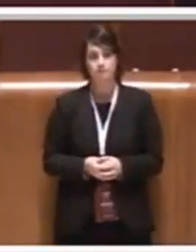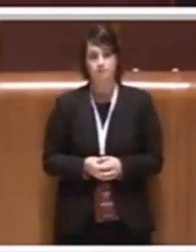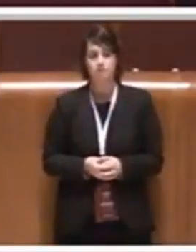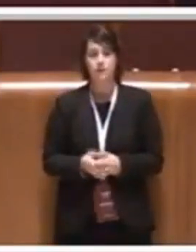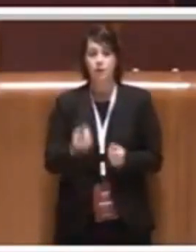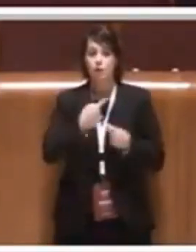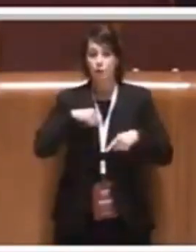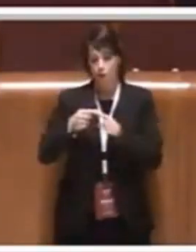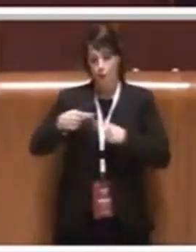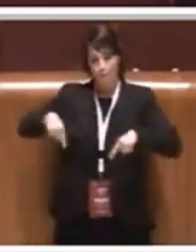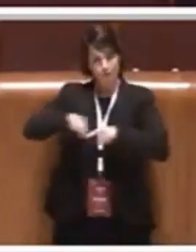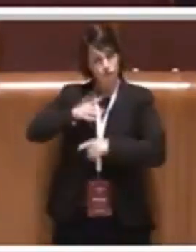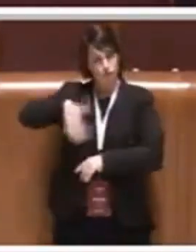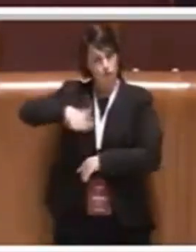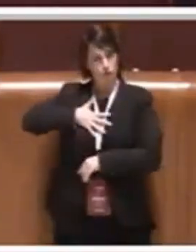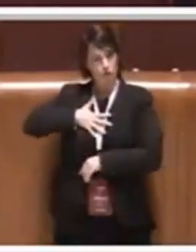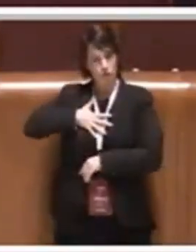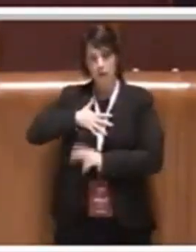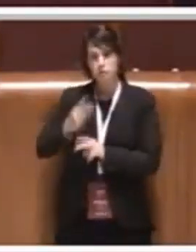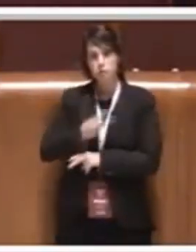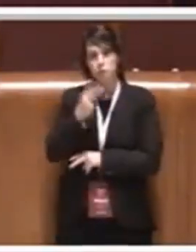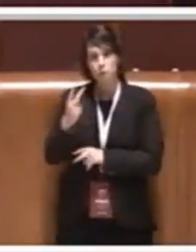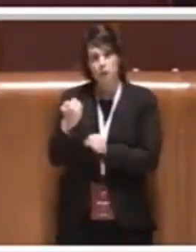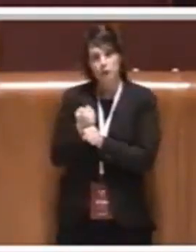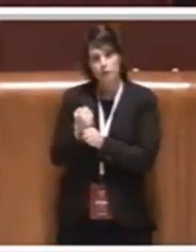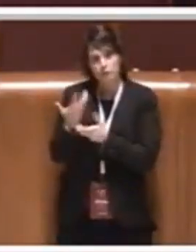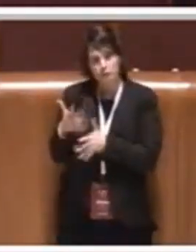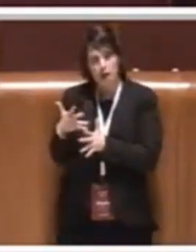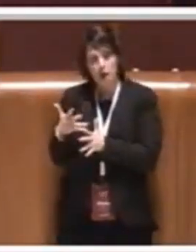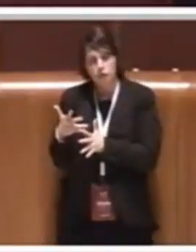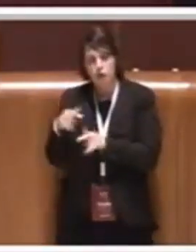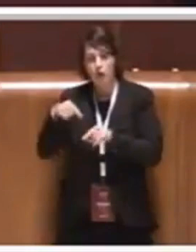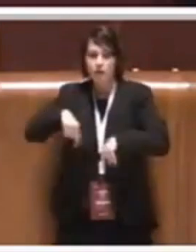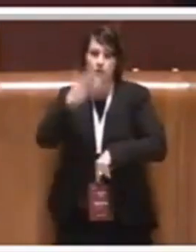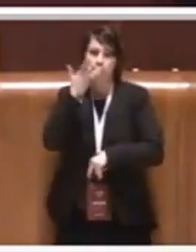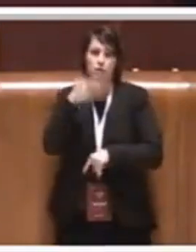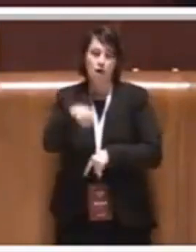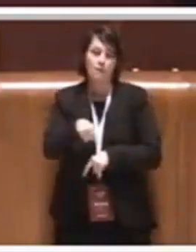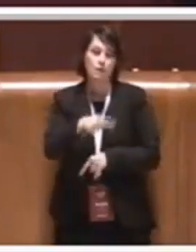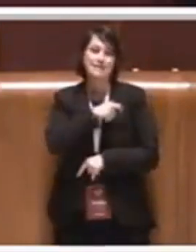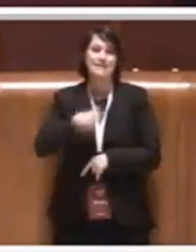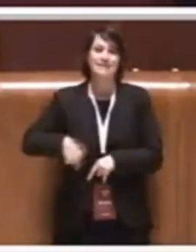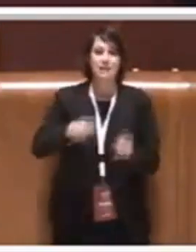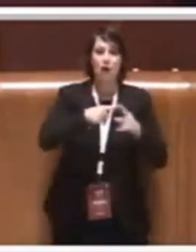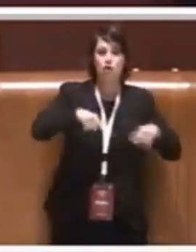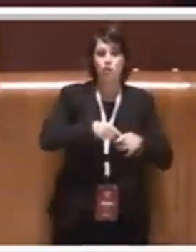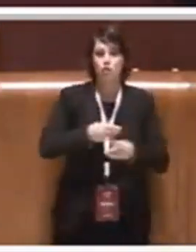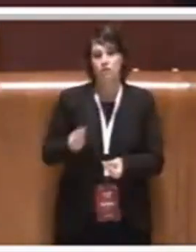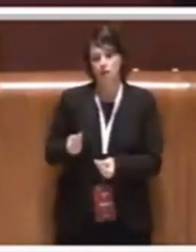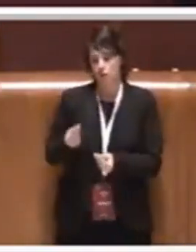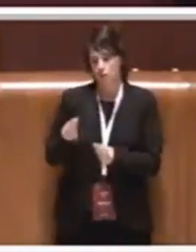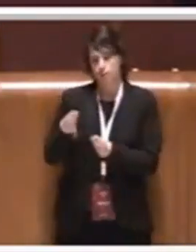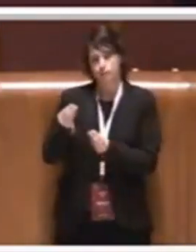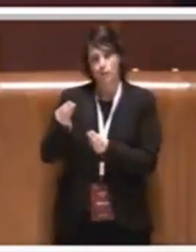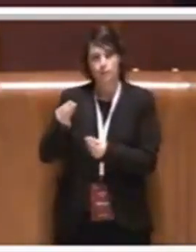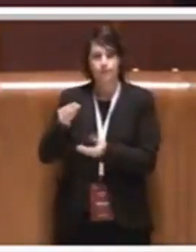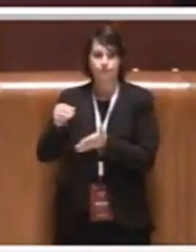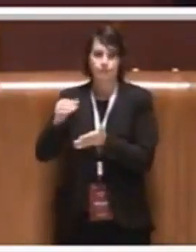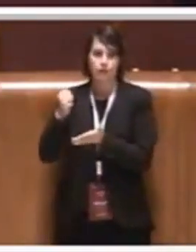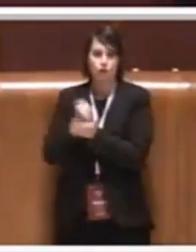lavoro che abbiamo fatto in questi anni, ci siamo sentiti di dare questo indirizzo alla sindaca e alla giunta e li impegniamo su